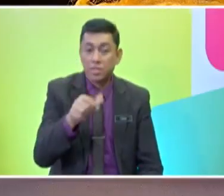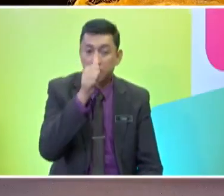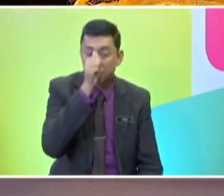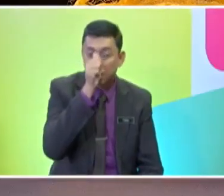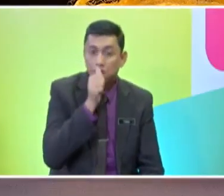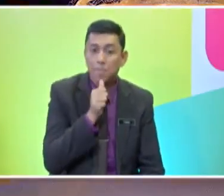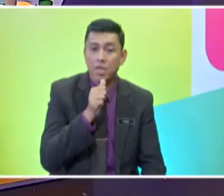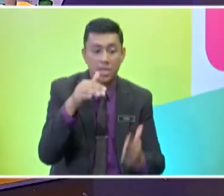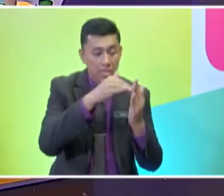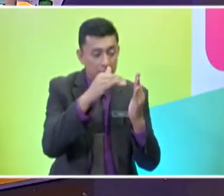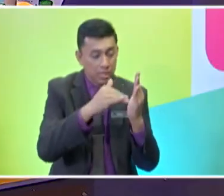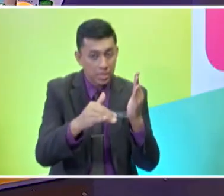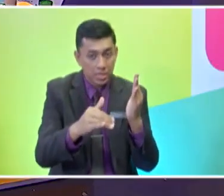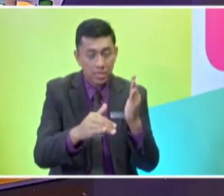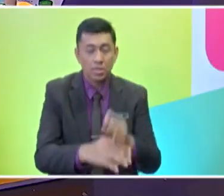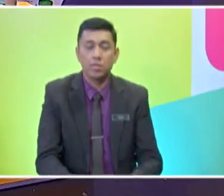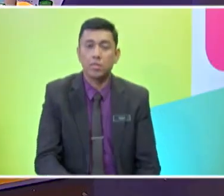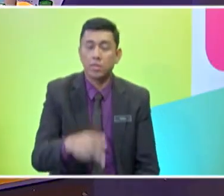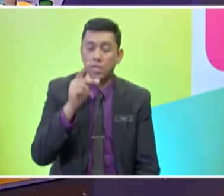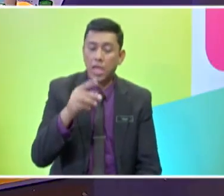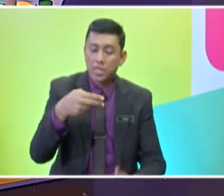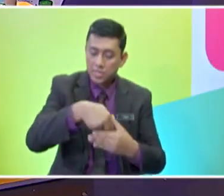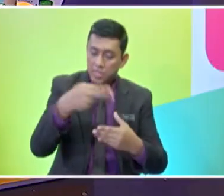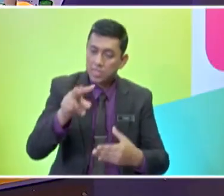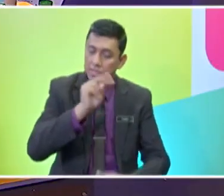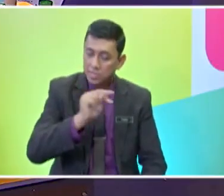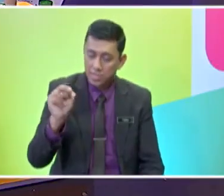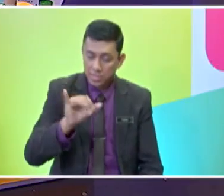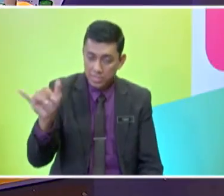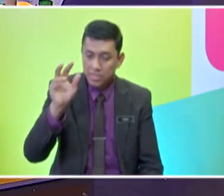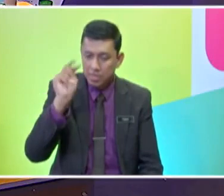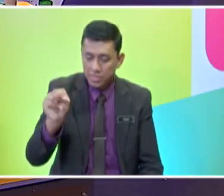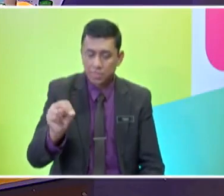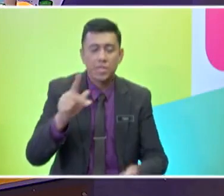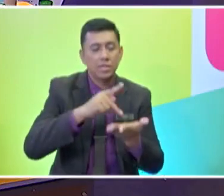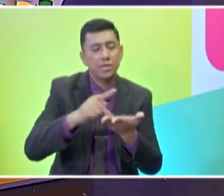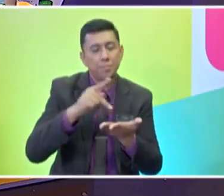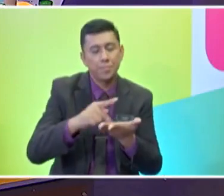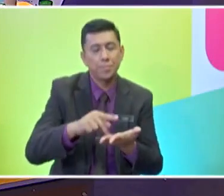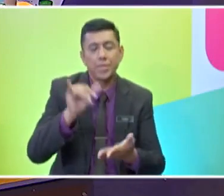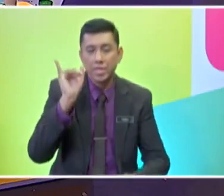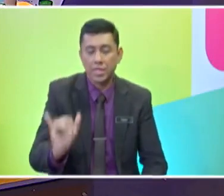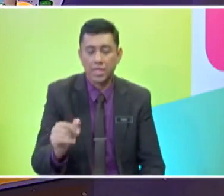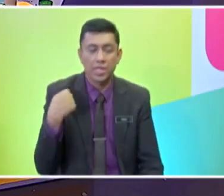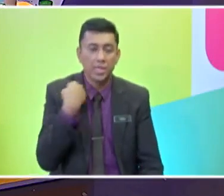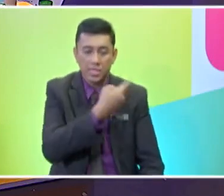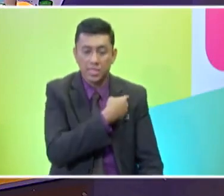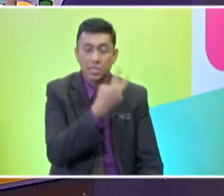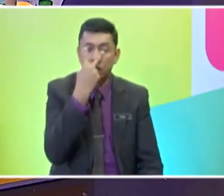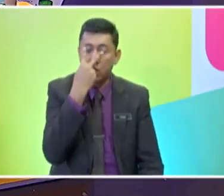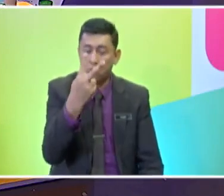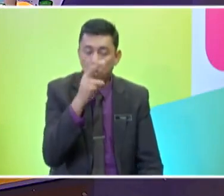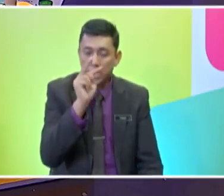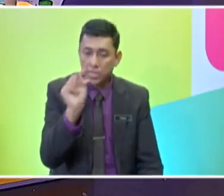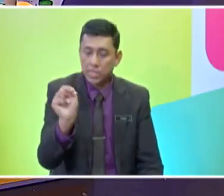ketelitian karena menghasilkan karya ini yang paling penting inilah Bagaimana keemasan yang kita enggak Tampilkan ya Jadi